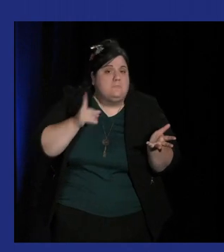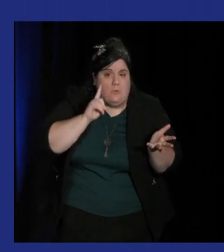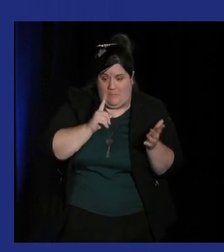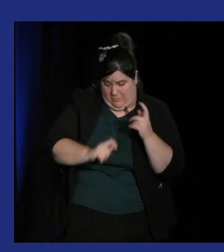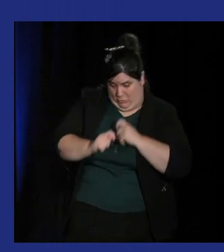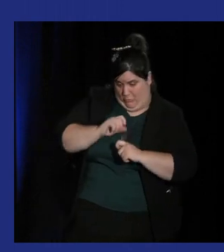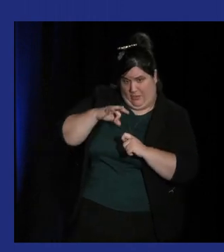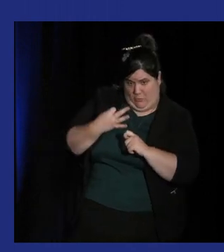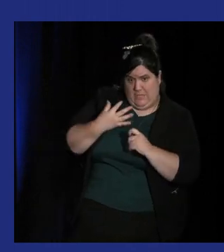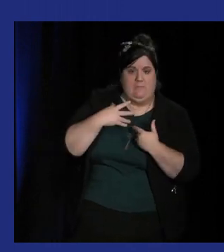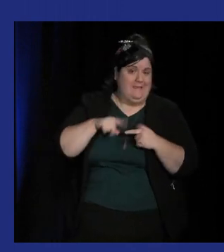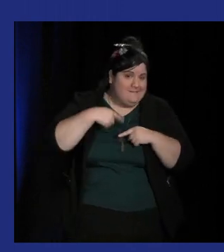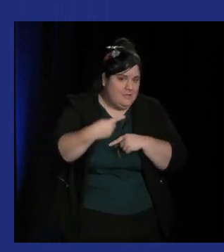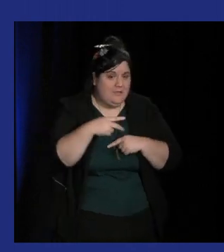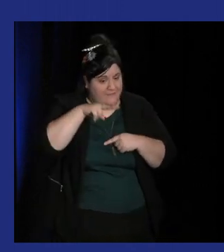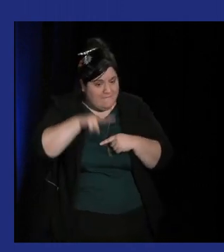s'intéresse à ça